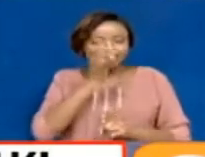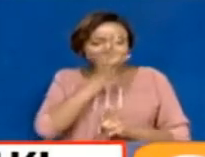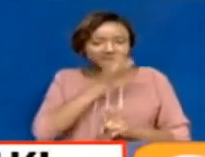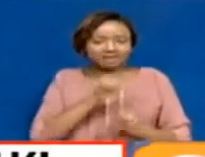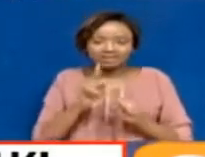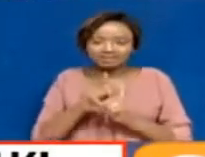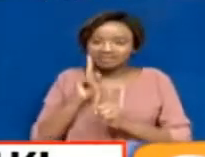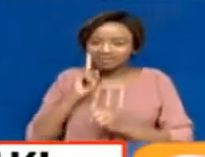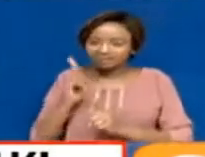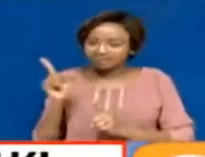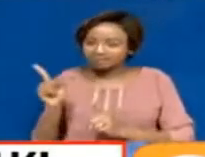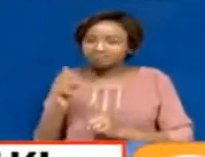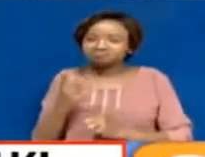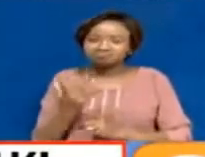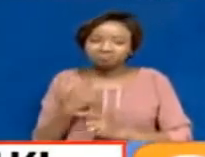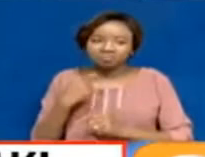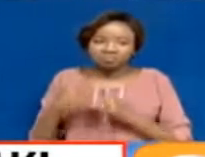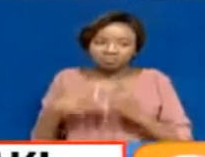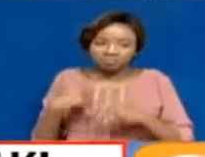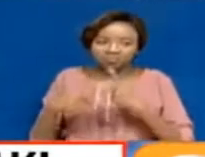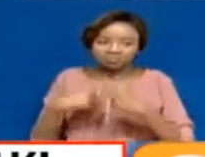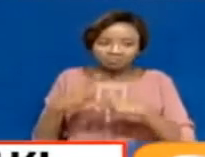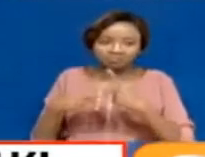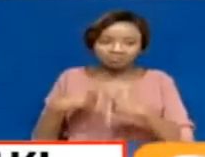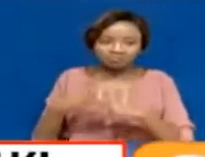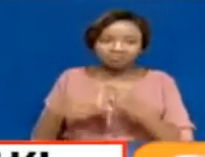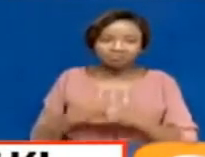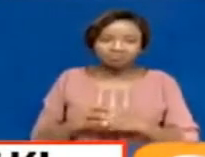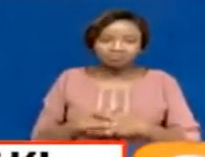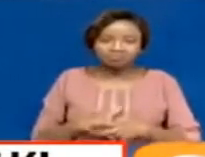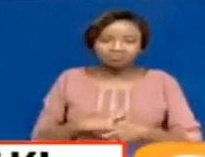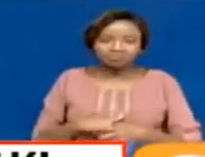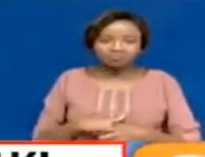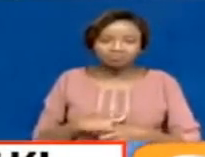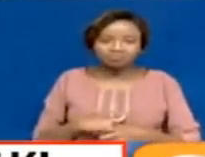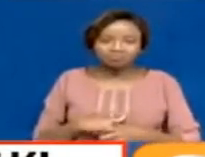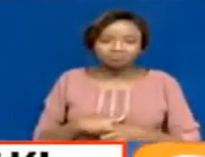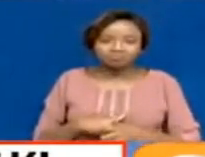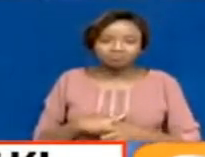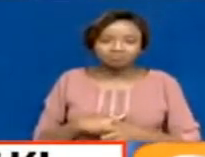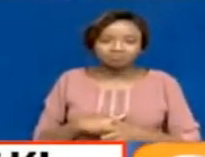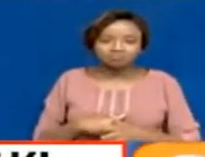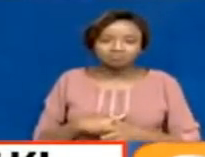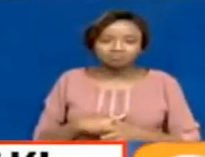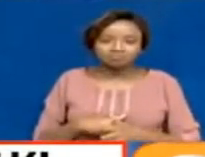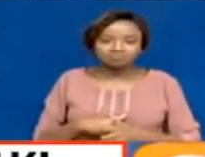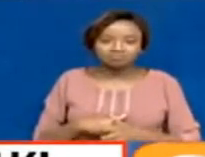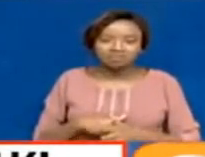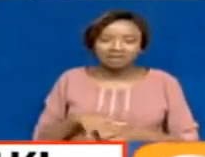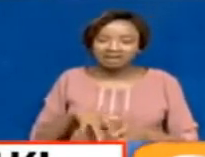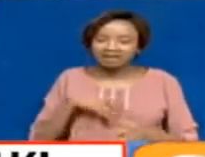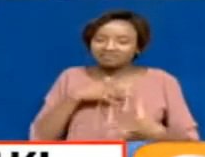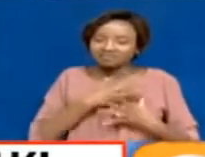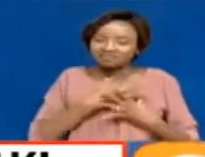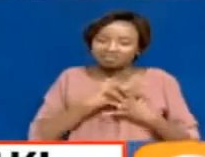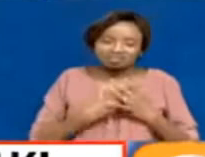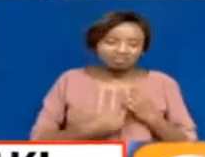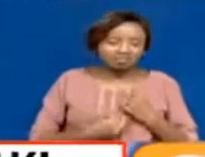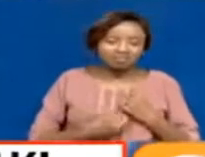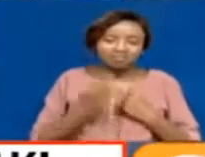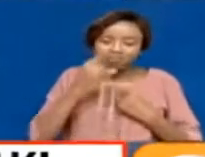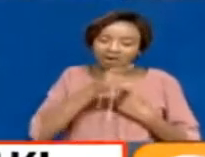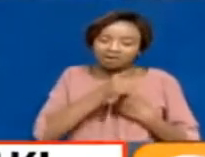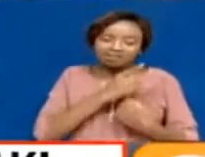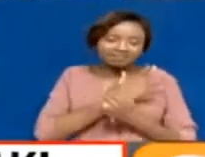yeye ametingizwa na kumuondolea huyu rafiki yake wa ndani. Mpe nguvu